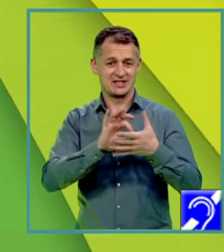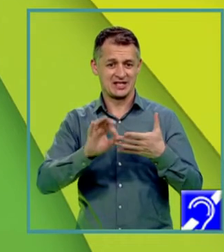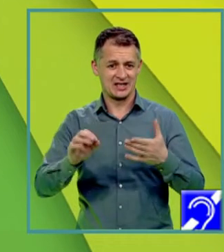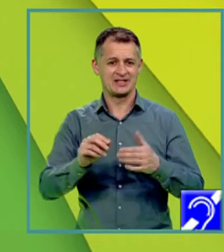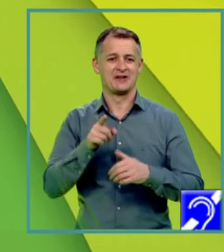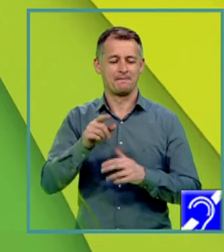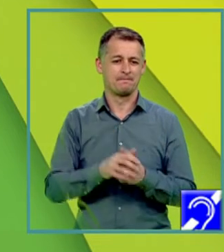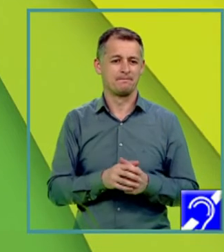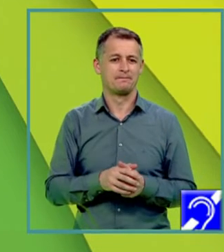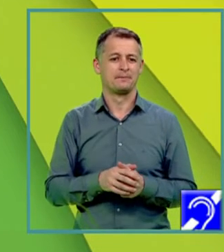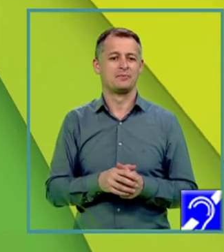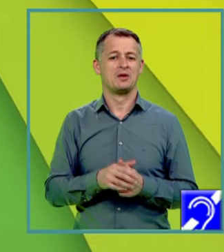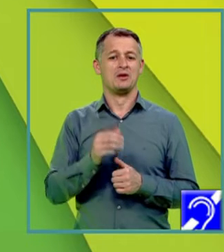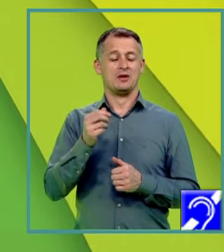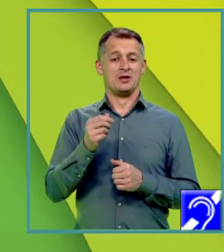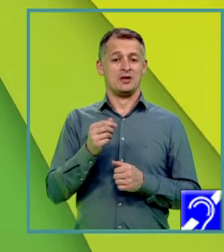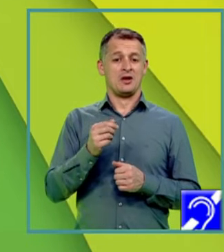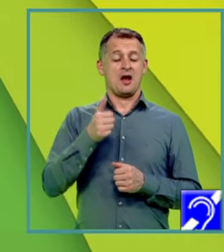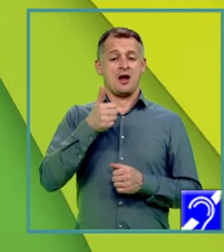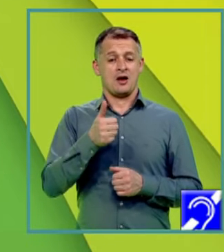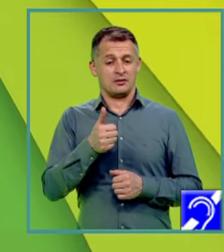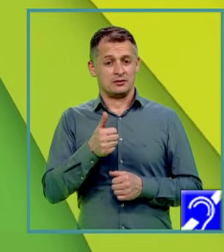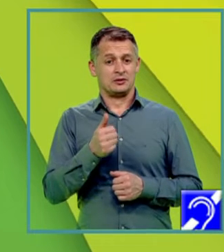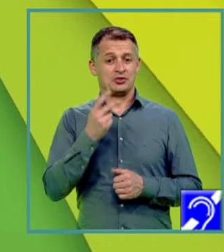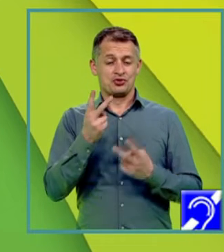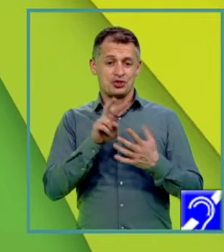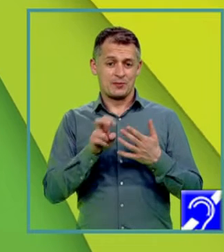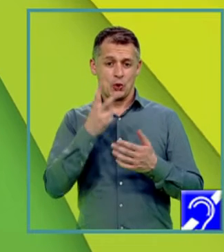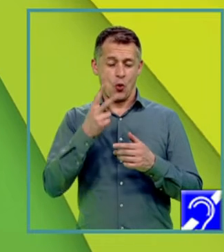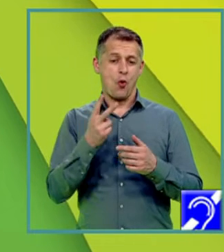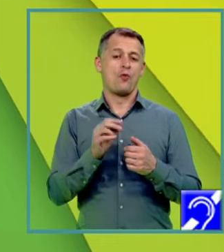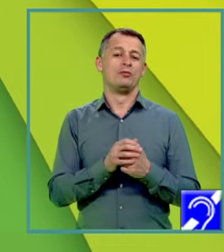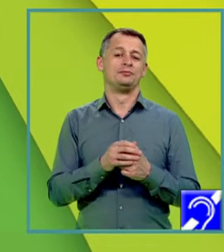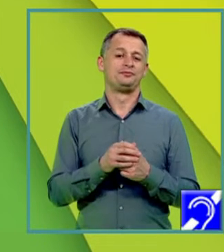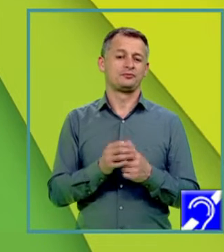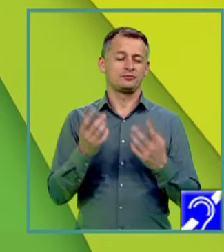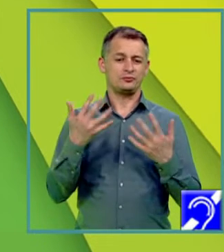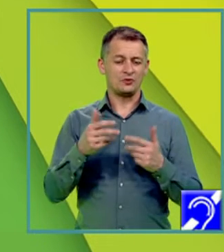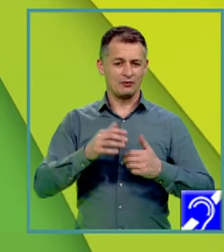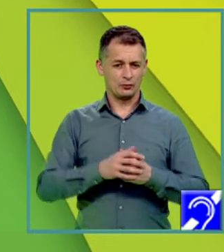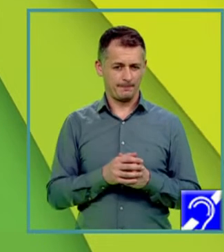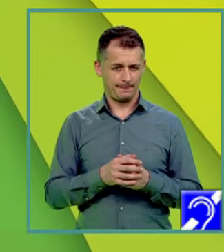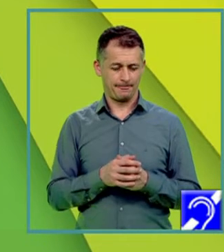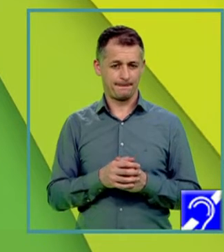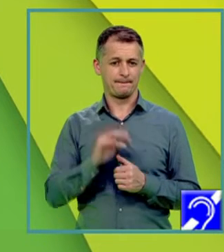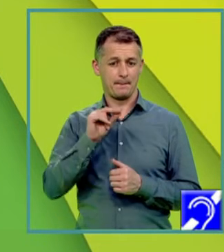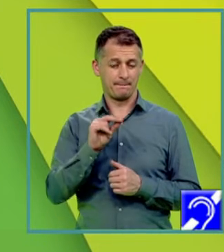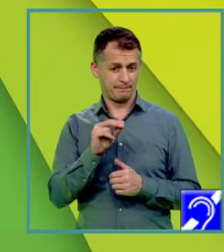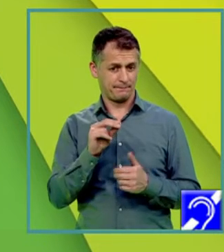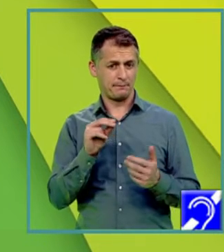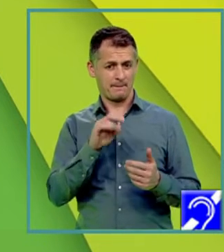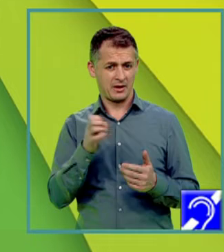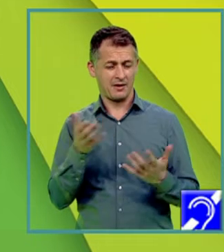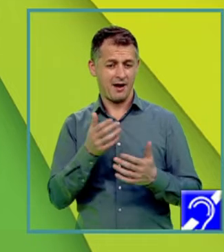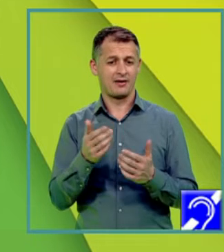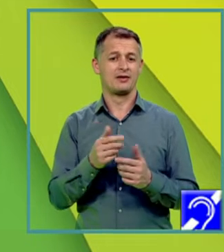o lăsăm variabilele a și b în care citim două valori folosim variabila suplimentară pe în care vom calcula de